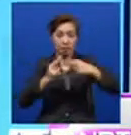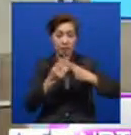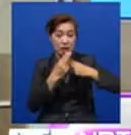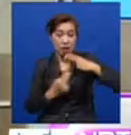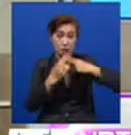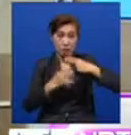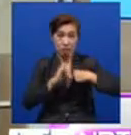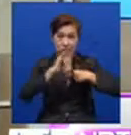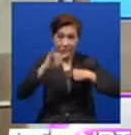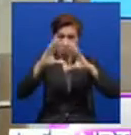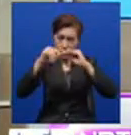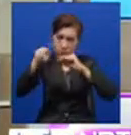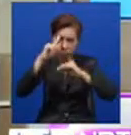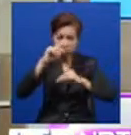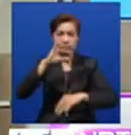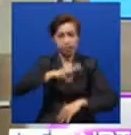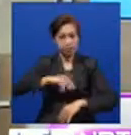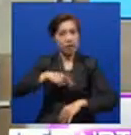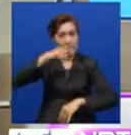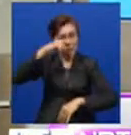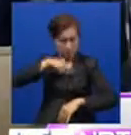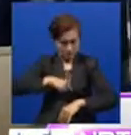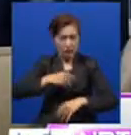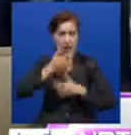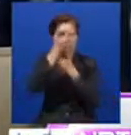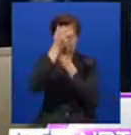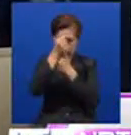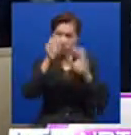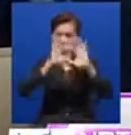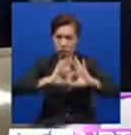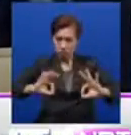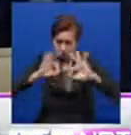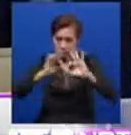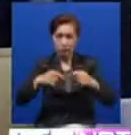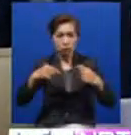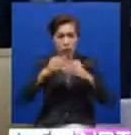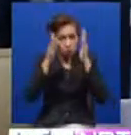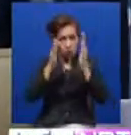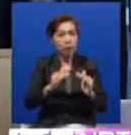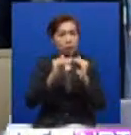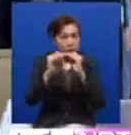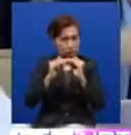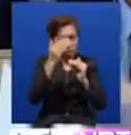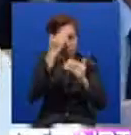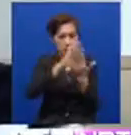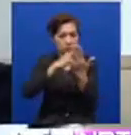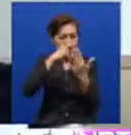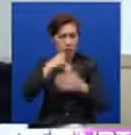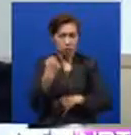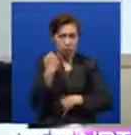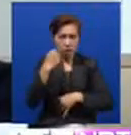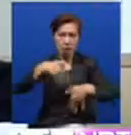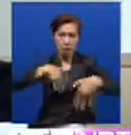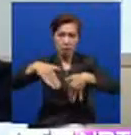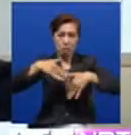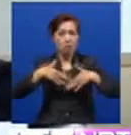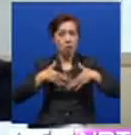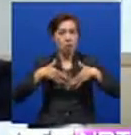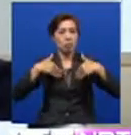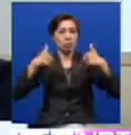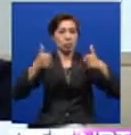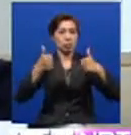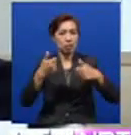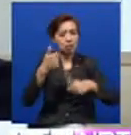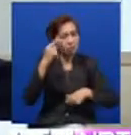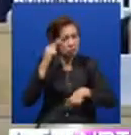ยันประเทศไทยให้ความสำคัญกับเรื่องสิทธิมนุษยชนเป็นอย่างมากเพื่อทำให้ประเทศมั่นคงประชาชนอยู่อย่างสุขสบาย